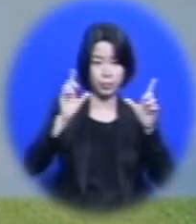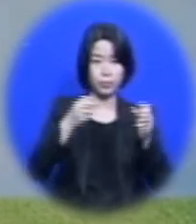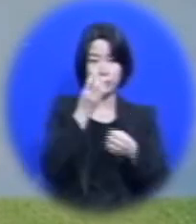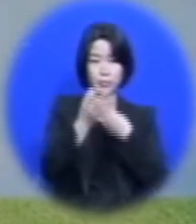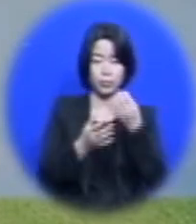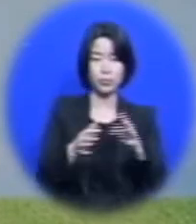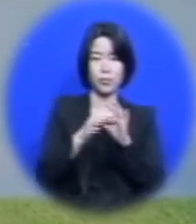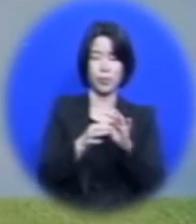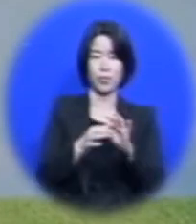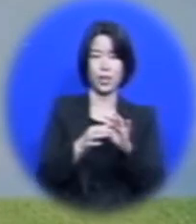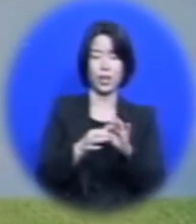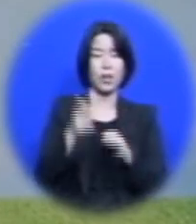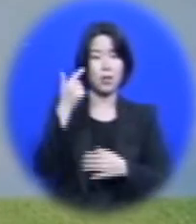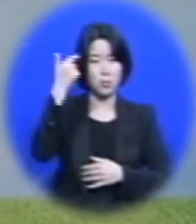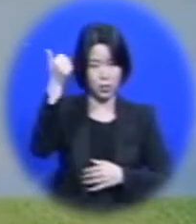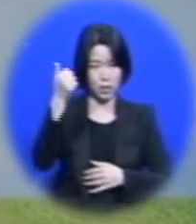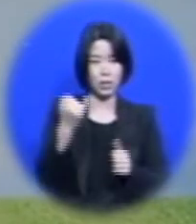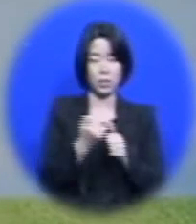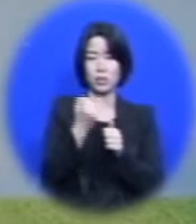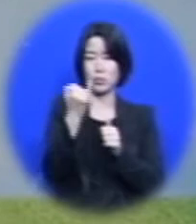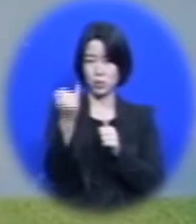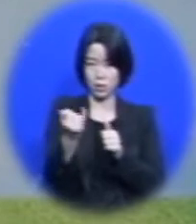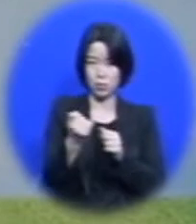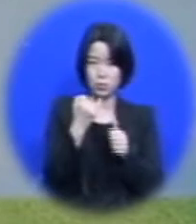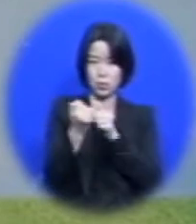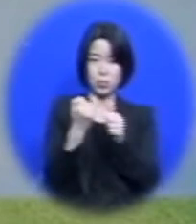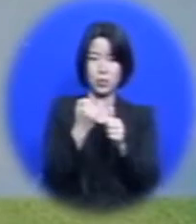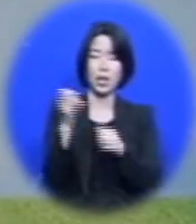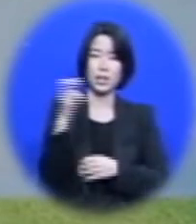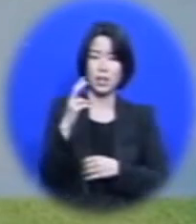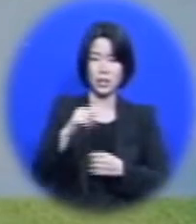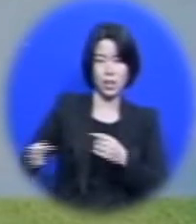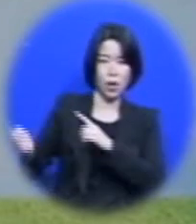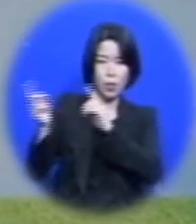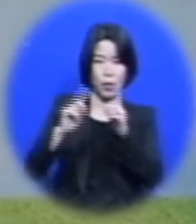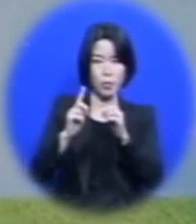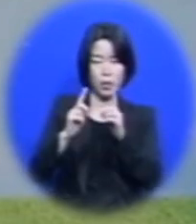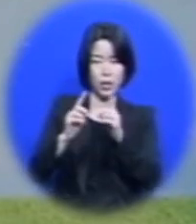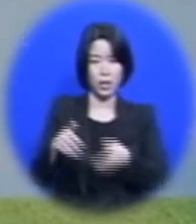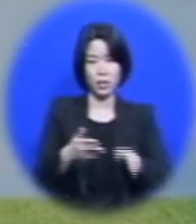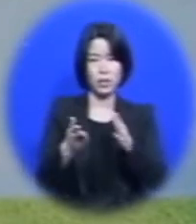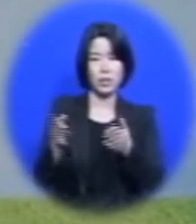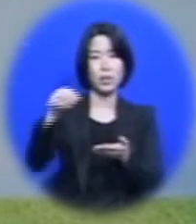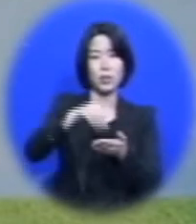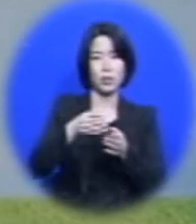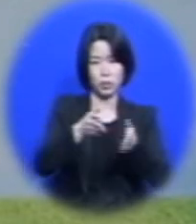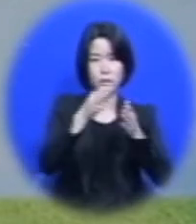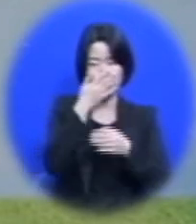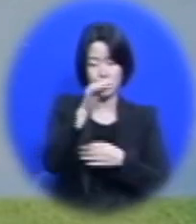통해서 그 목사님과 그 목사님의 부부가 다시 회복의 길에 들어설 수가 있었습니다.